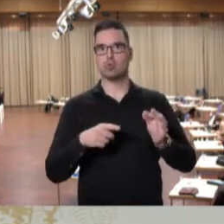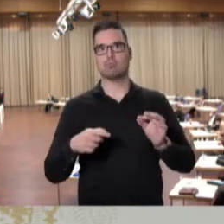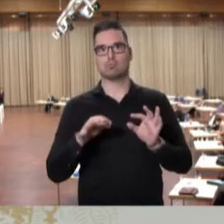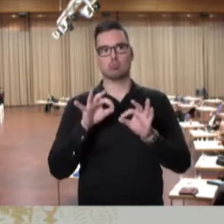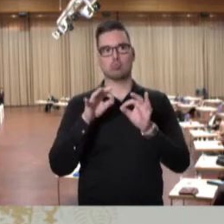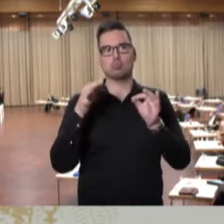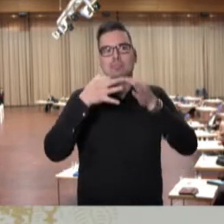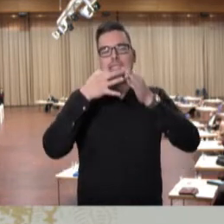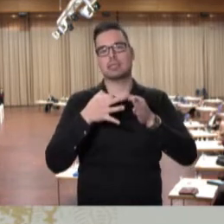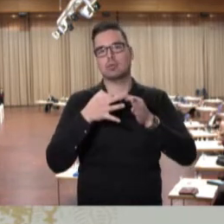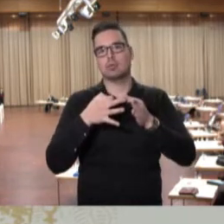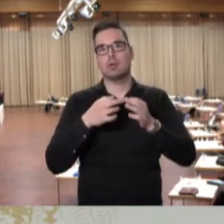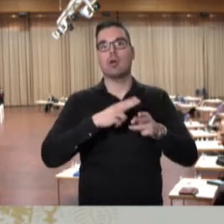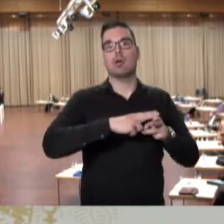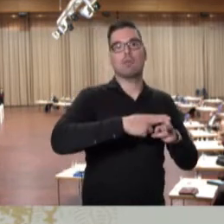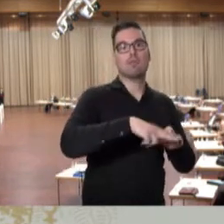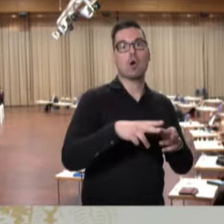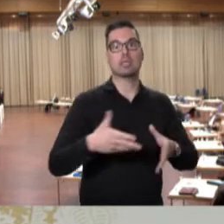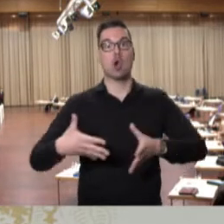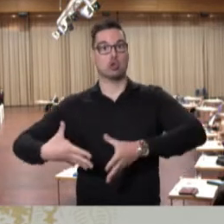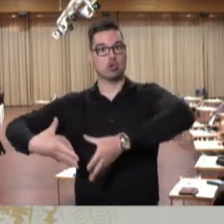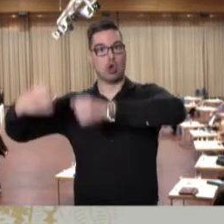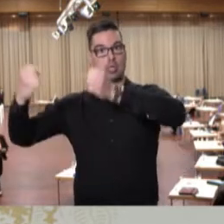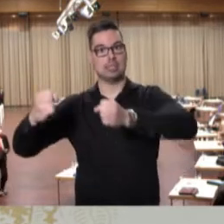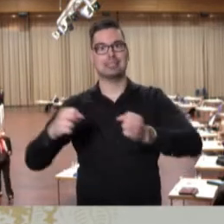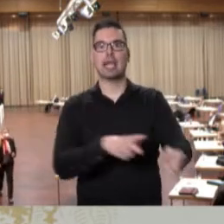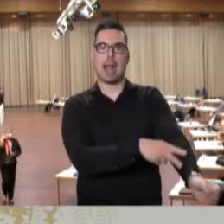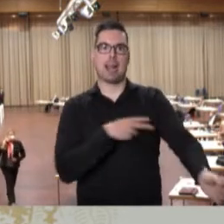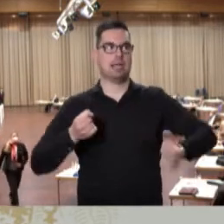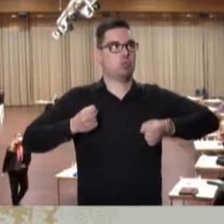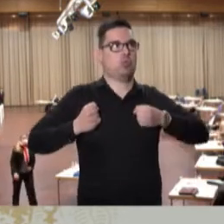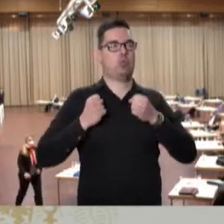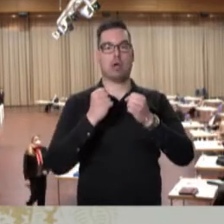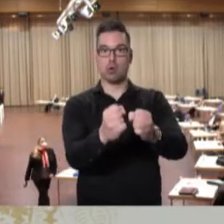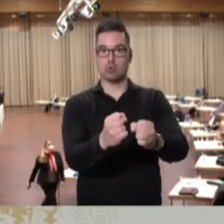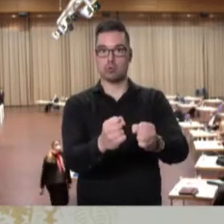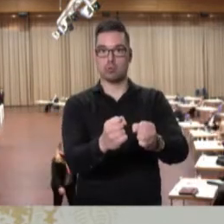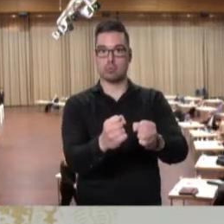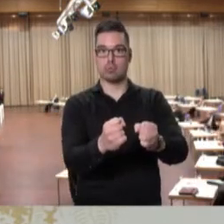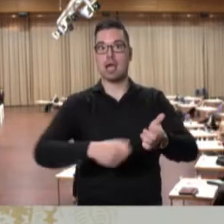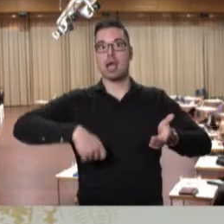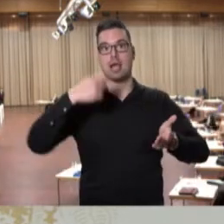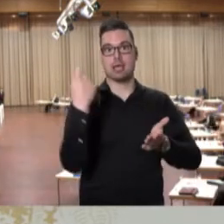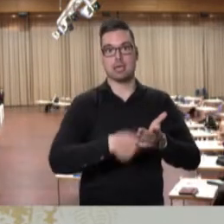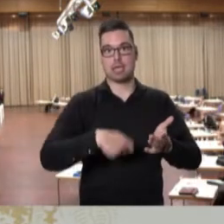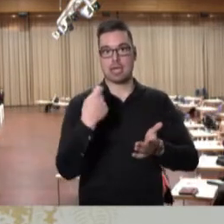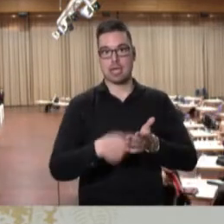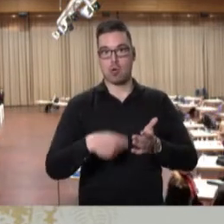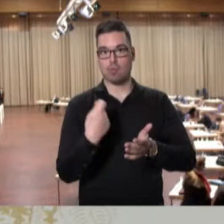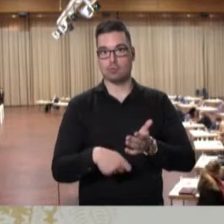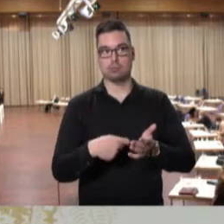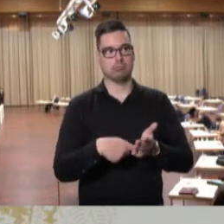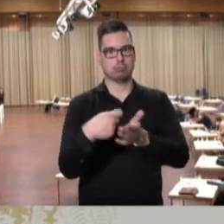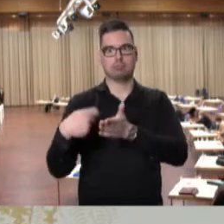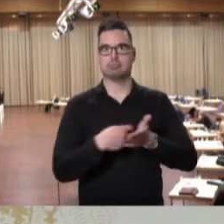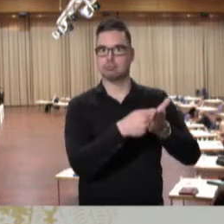ford investiert massiven koeln.de fahrzeuge kauft aber wesentliche teile des antriebsstranges dazu